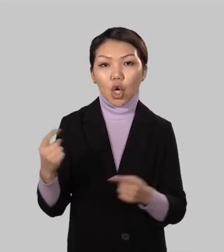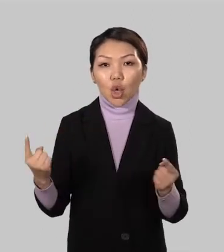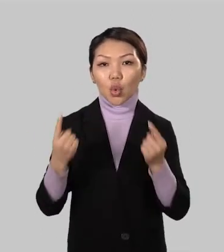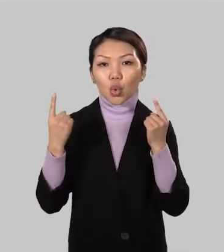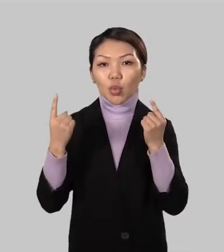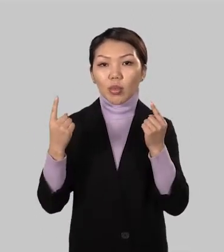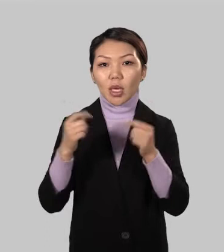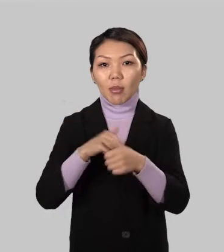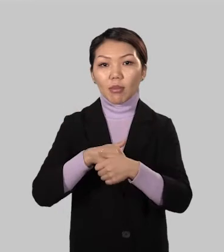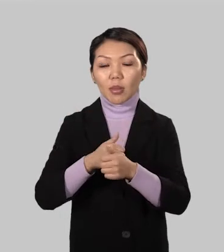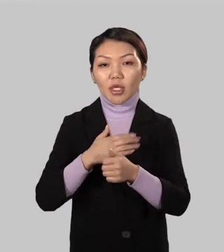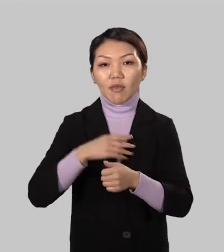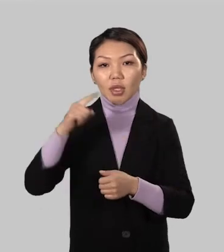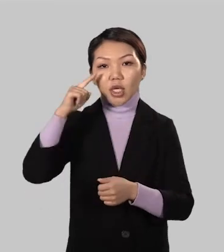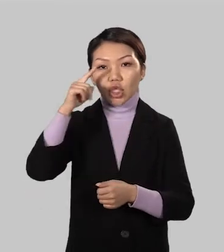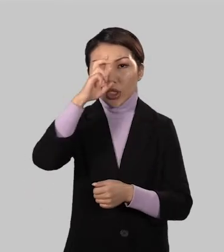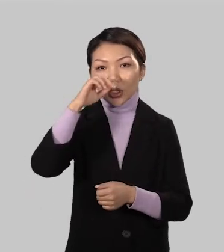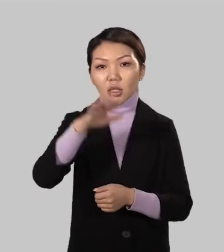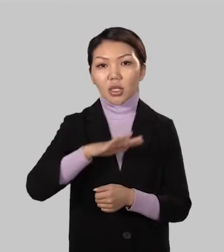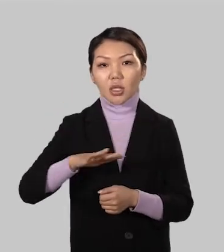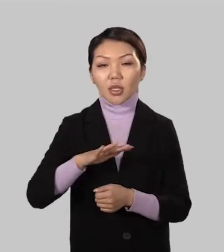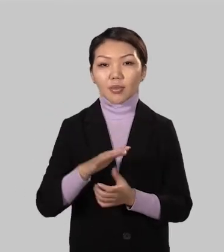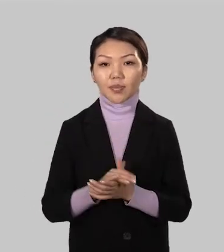библиотека в нашей стране